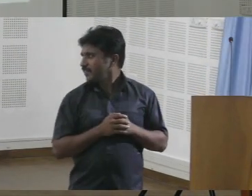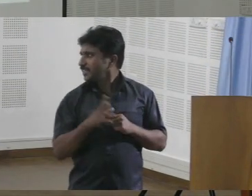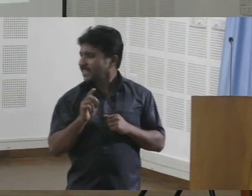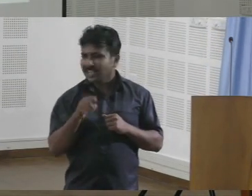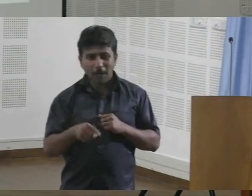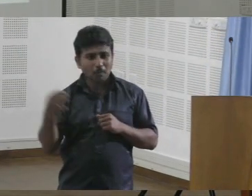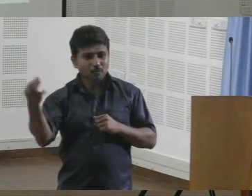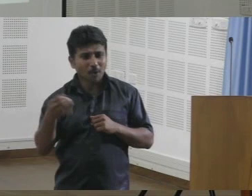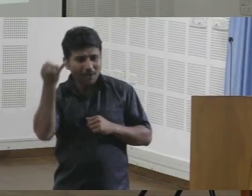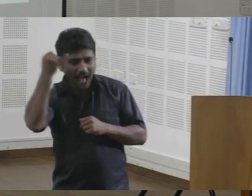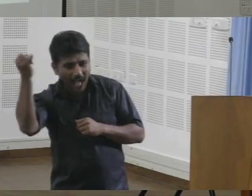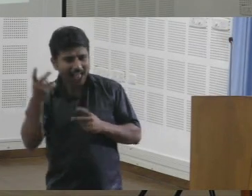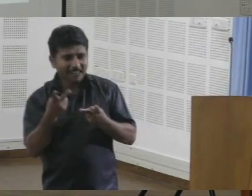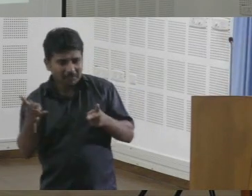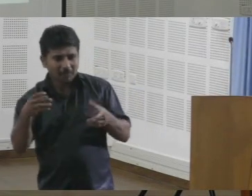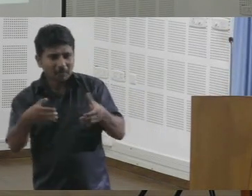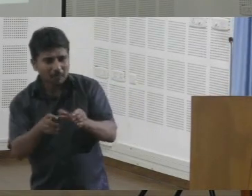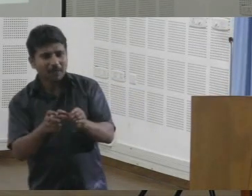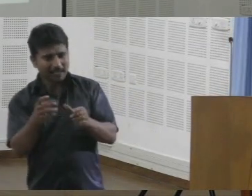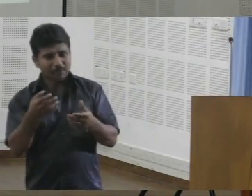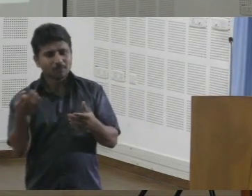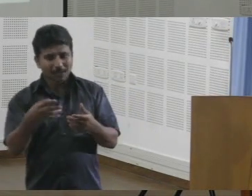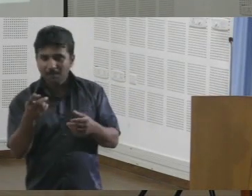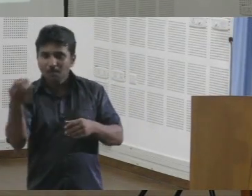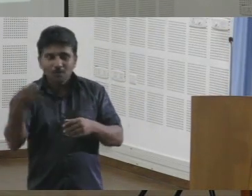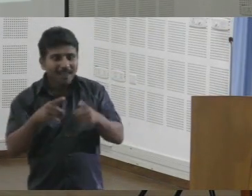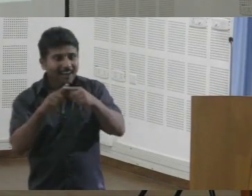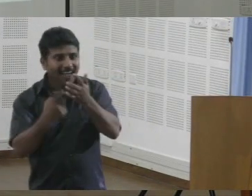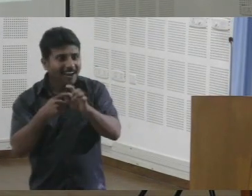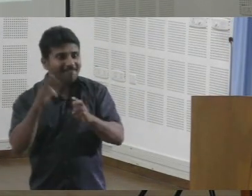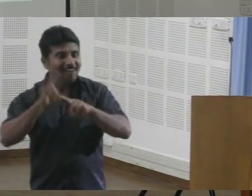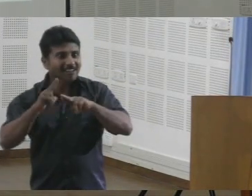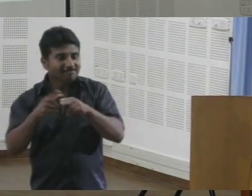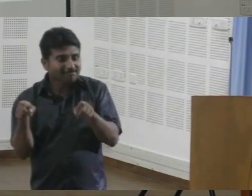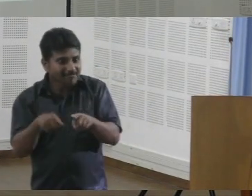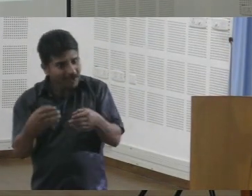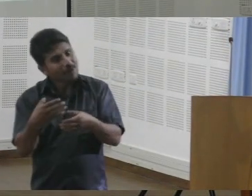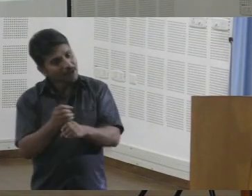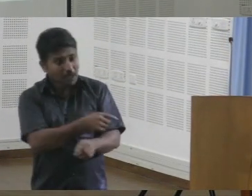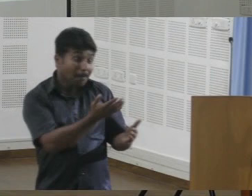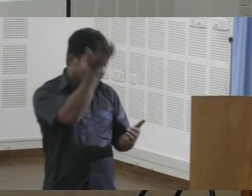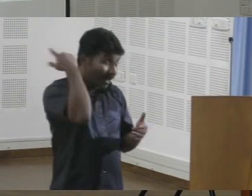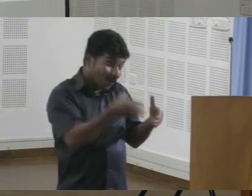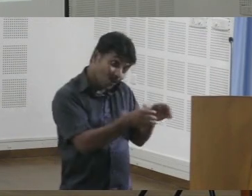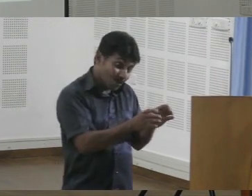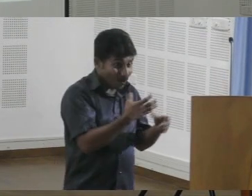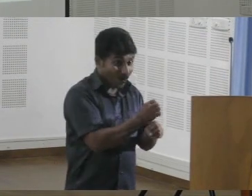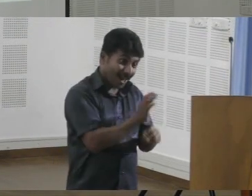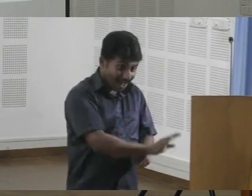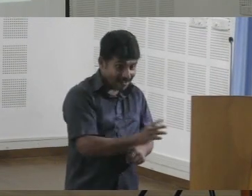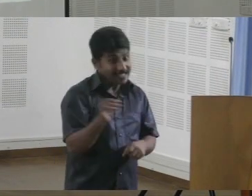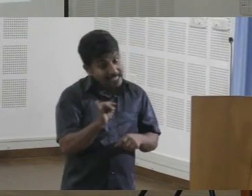പിന്നെ ആധുനിക് കളക്ഷൻസ് എന്ന് പറഞ്ഞിട്ട് ഇപ്പോഴത്തെ ട്രെൻഡ് അനുസരിച്ചുള്ള ഒരു കളക്ഷൻസ് ഉണ്ട്. അങ്ങനെ രണ്ട് ടൈപ്പിലെ ജ്വല്ലറി സെറ്റ്സ്